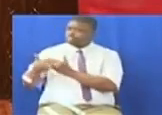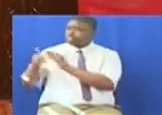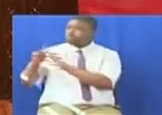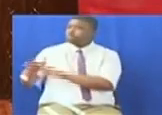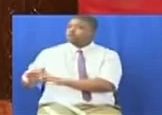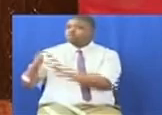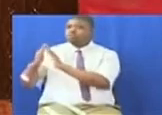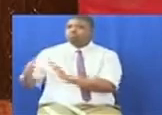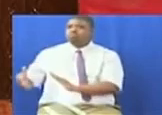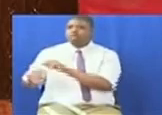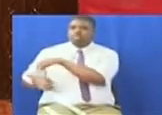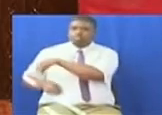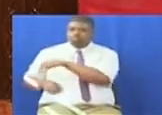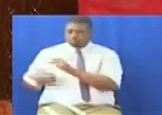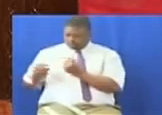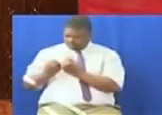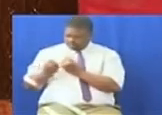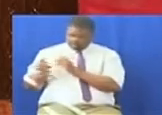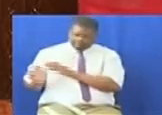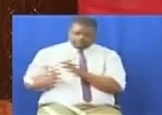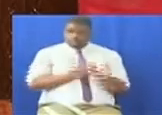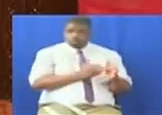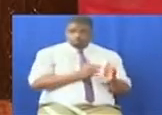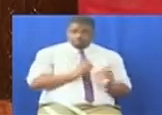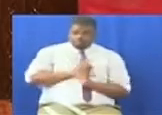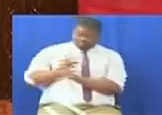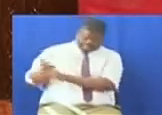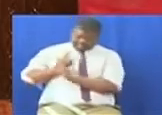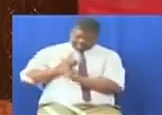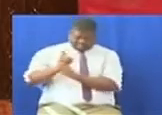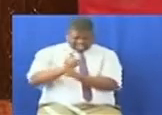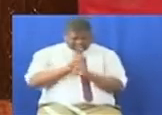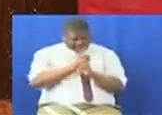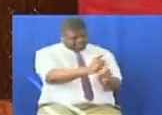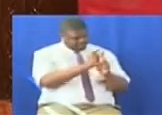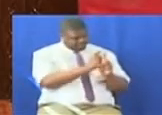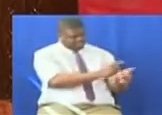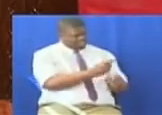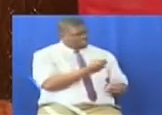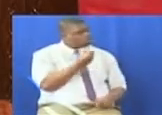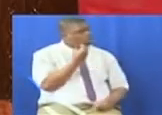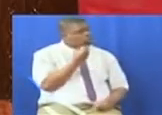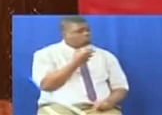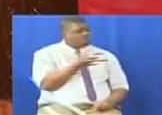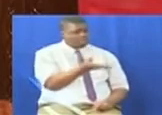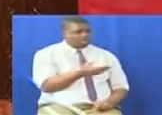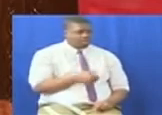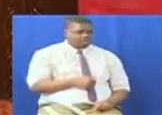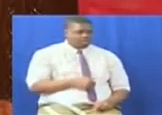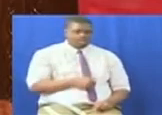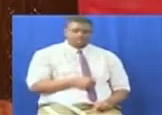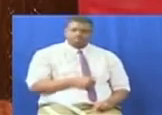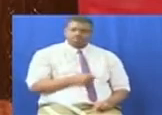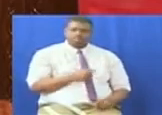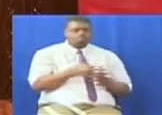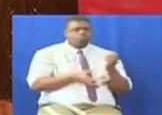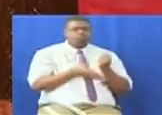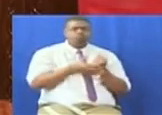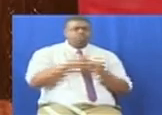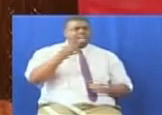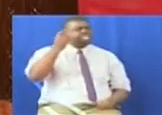mgonjwa yote wewe ndio mfate. Tuna bila singapi? Tuna watu wangapi ndani hospitali? Mheshimiwa Rais ana akili sana kwa